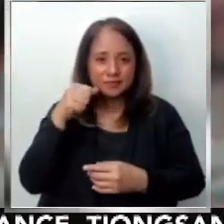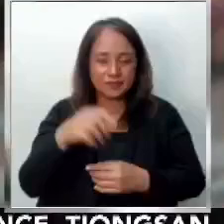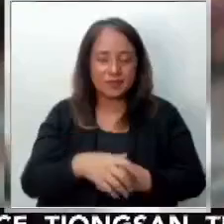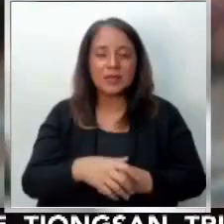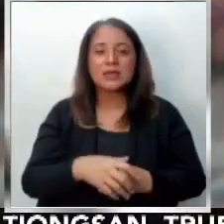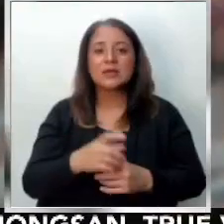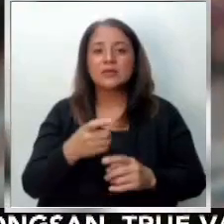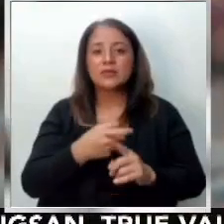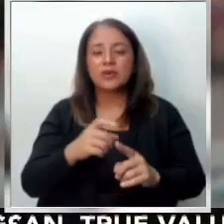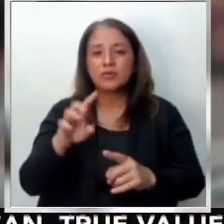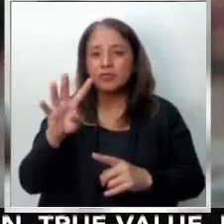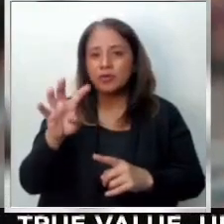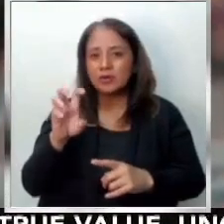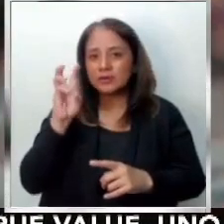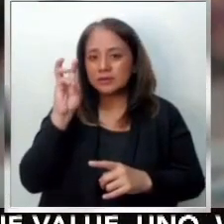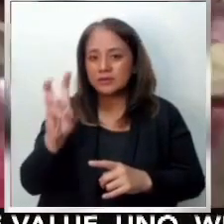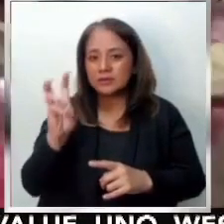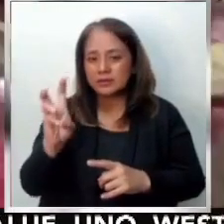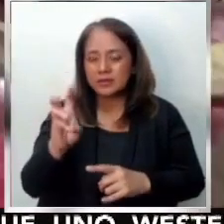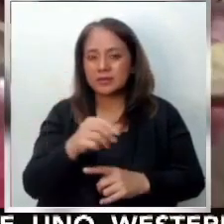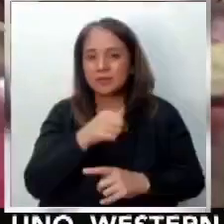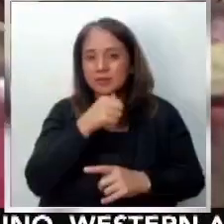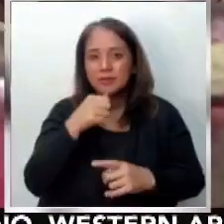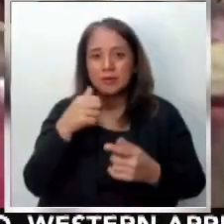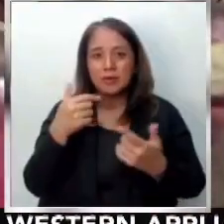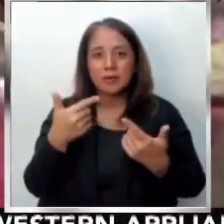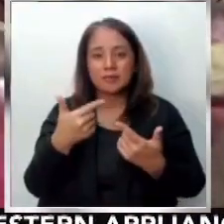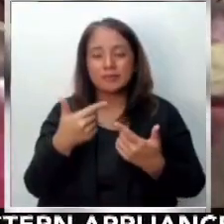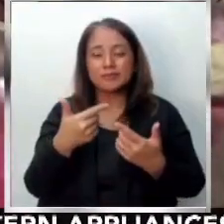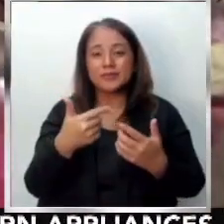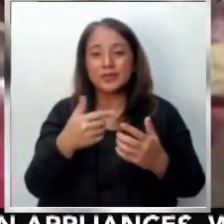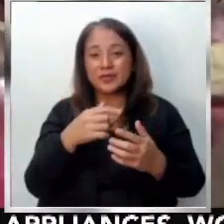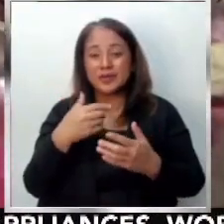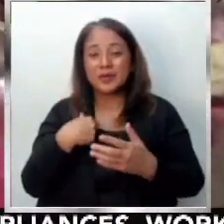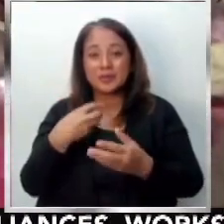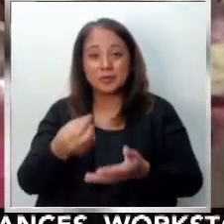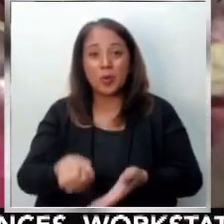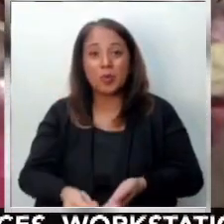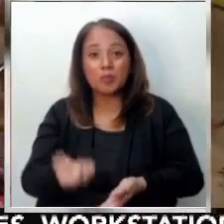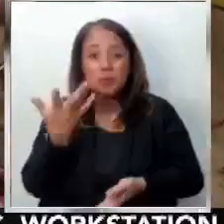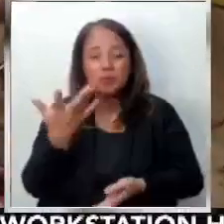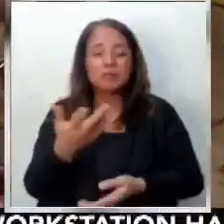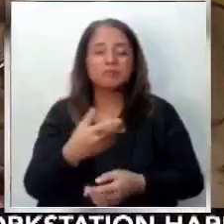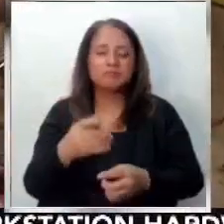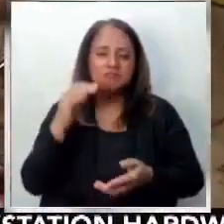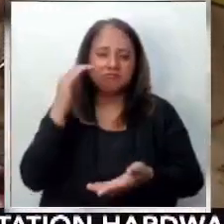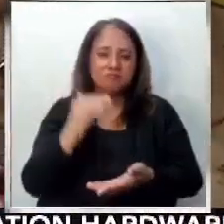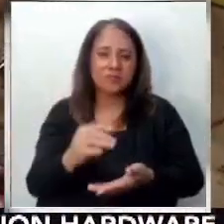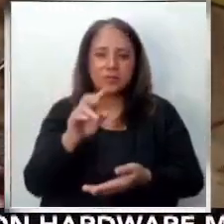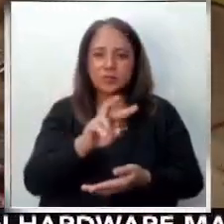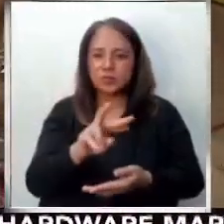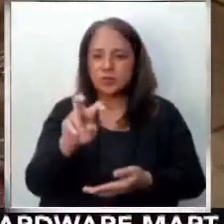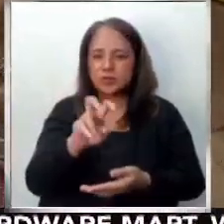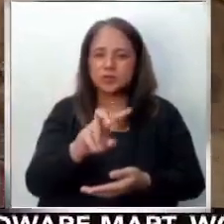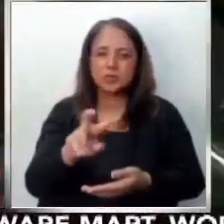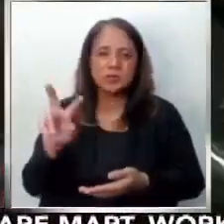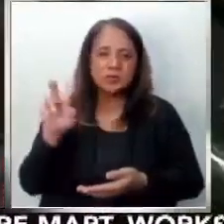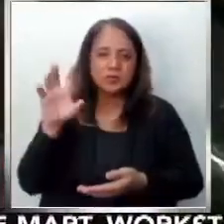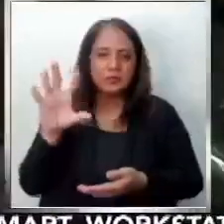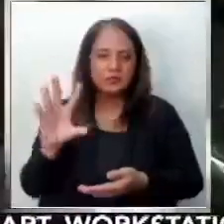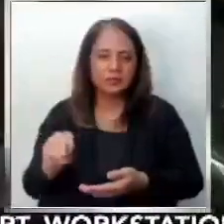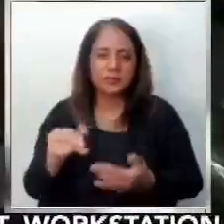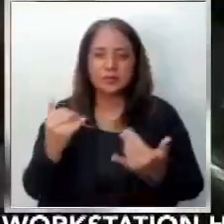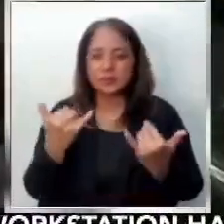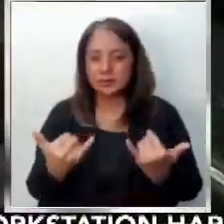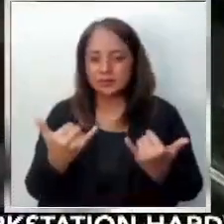460 pesos na farm gate price noong nakaraang linggo, bumaba na ito sa 200 hanggang 250 pesos ngayong araw. Imbis